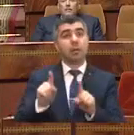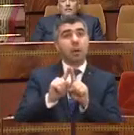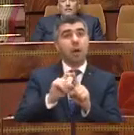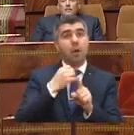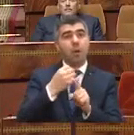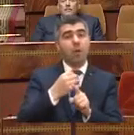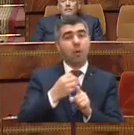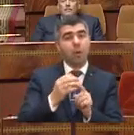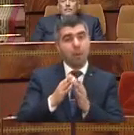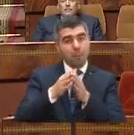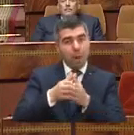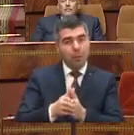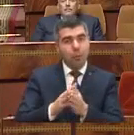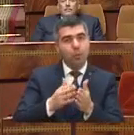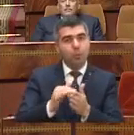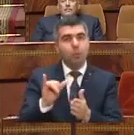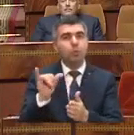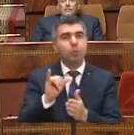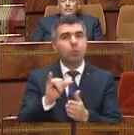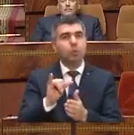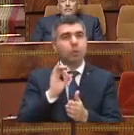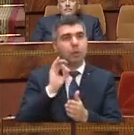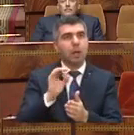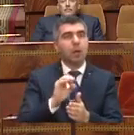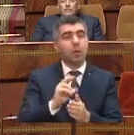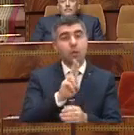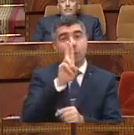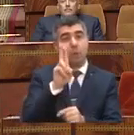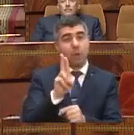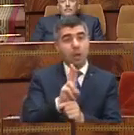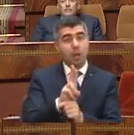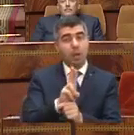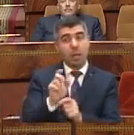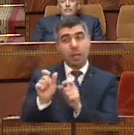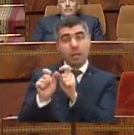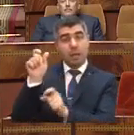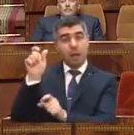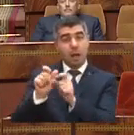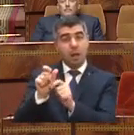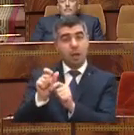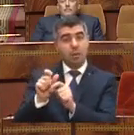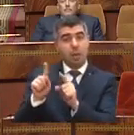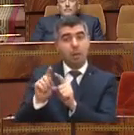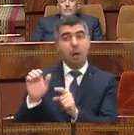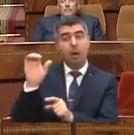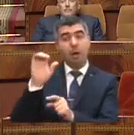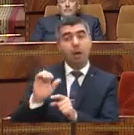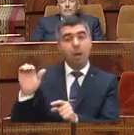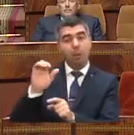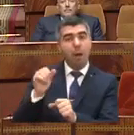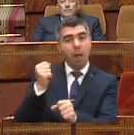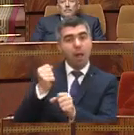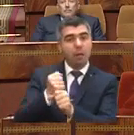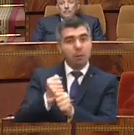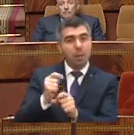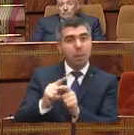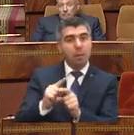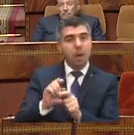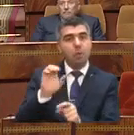الجزور. نسائلكم السيد الوزير لان عندنا الجاليه وعندنا بغينا السياحه تجي لعندنا،